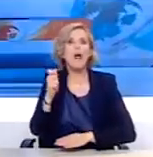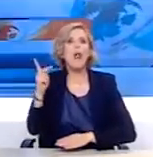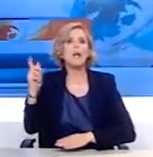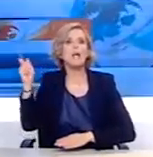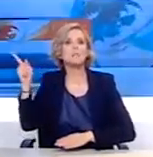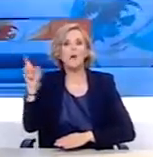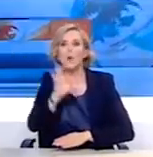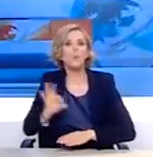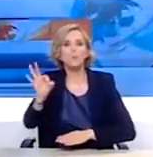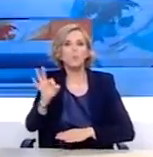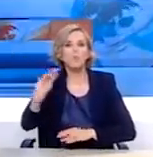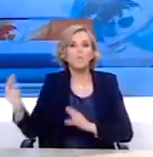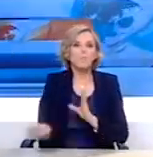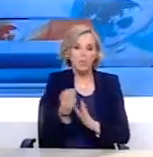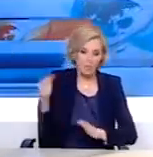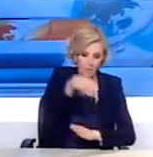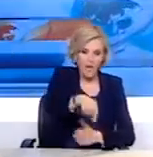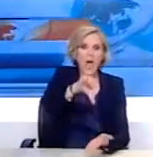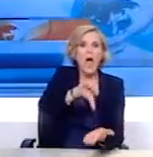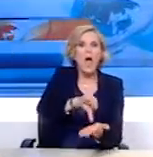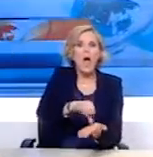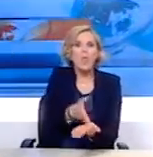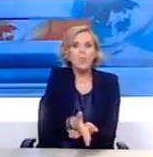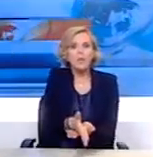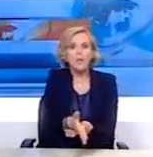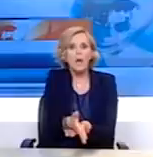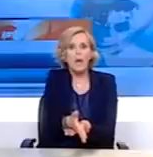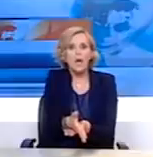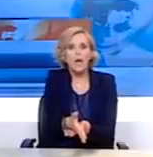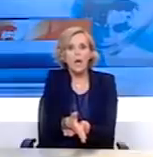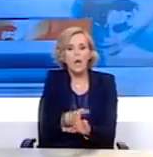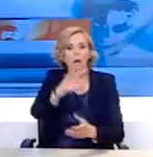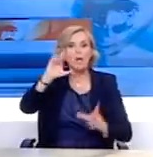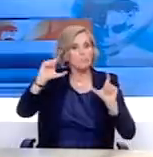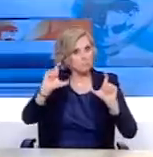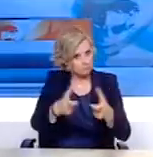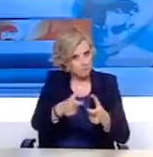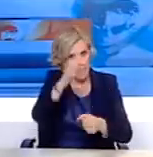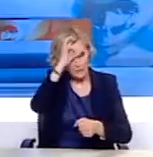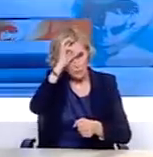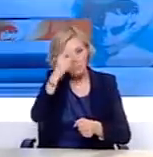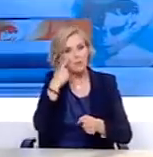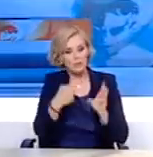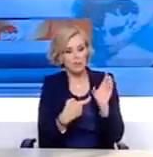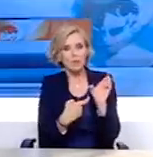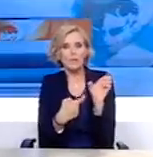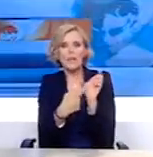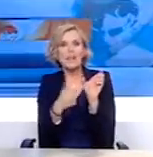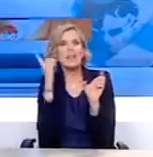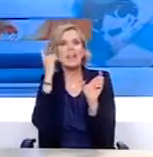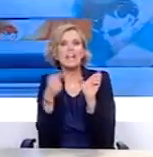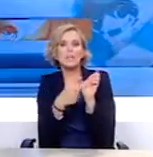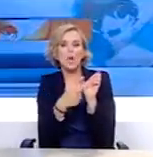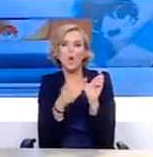την Αθήνα. Μάλιστα, επέδειξε σχετικό μήνυμα για έτοιμα μετακίνηση στο κινητό του. Ο συγκεκριμένος κατευθύνθηκε προς τη δομή όπου δεν του